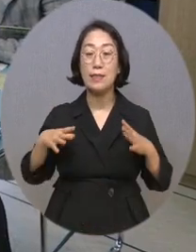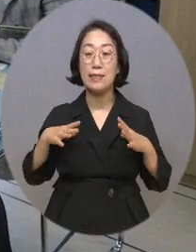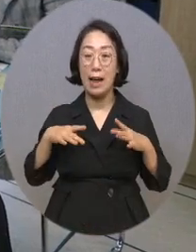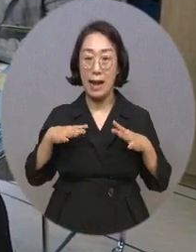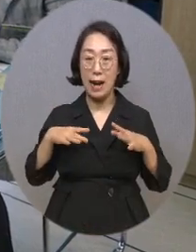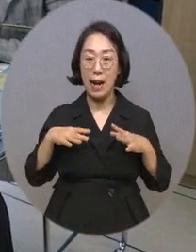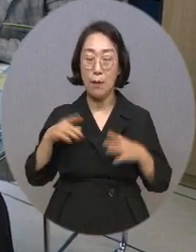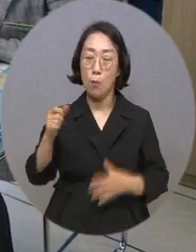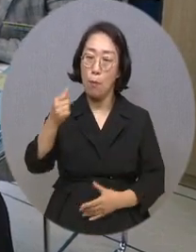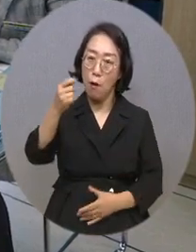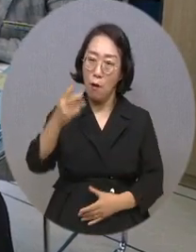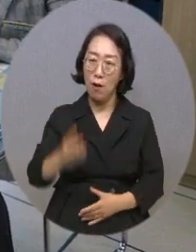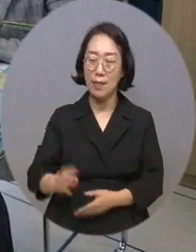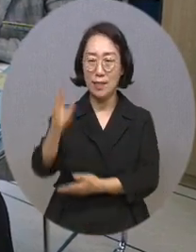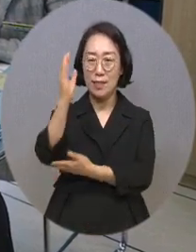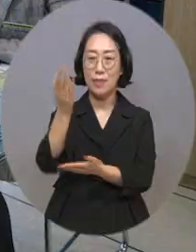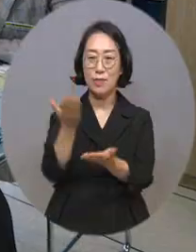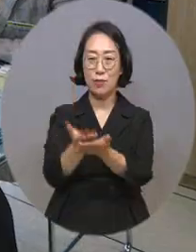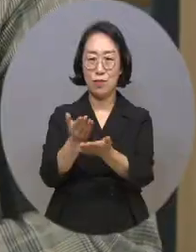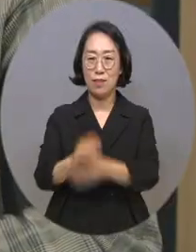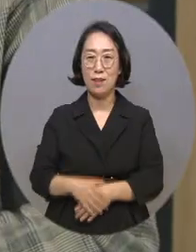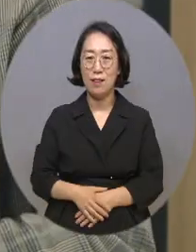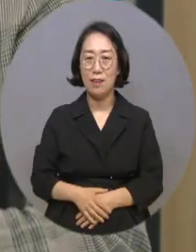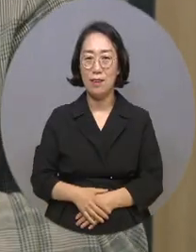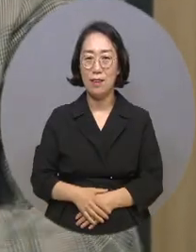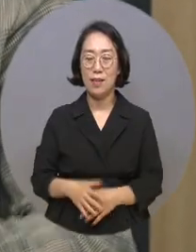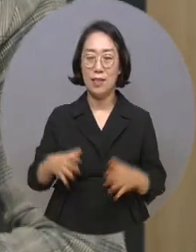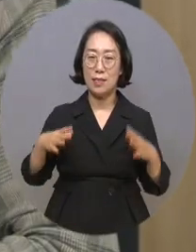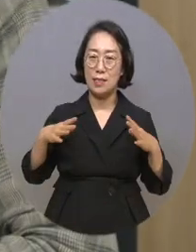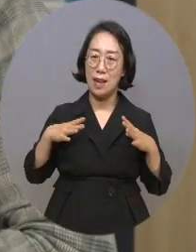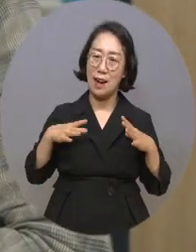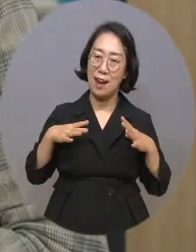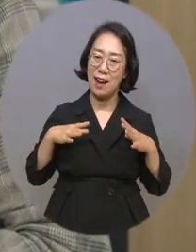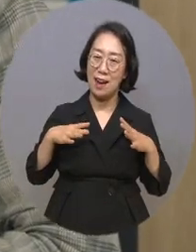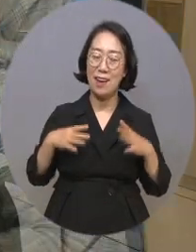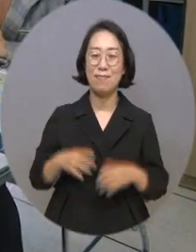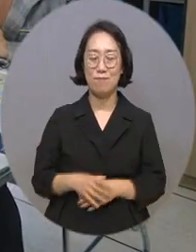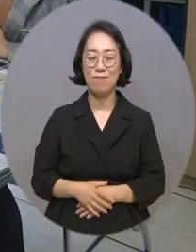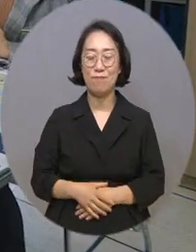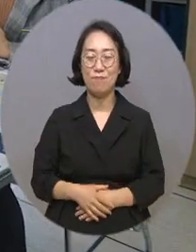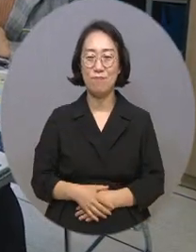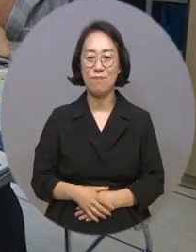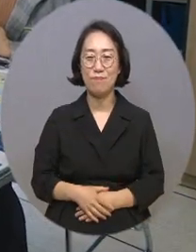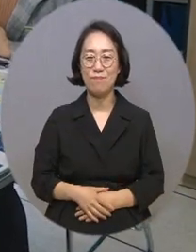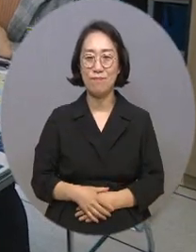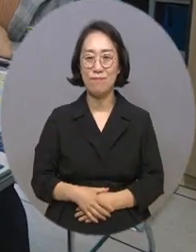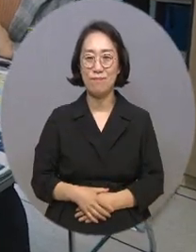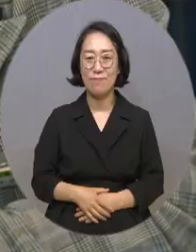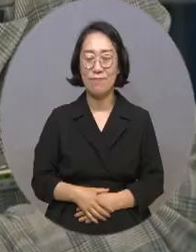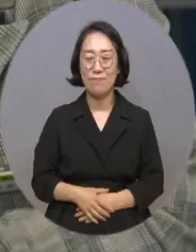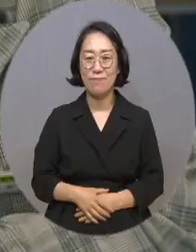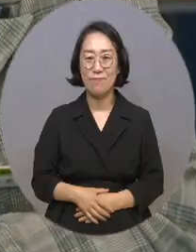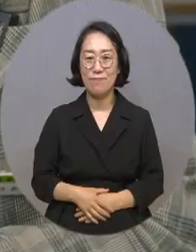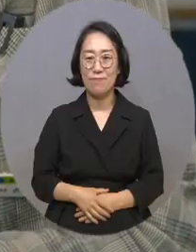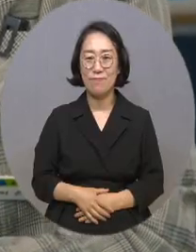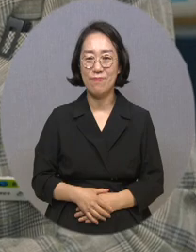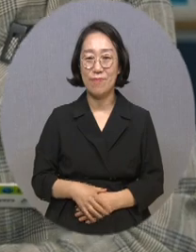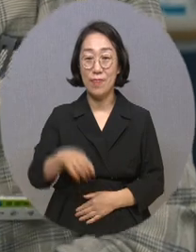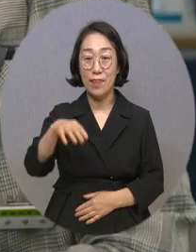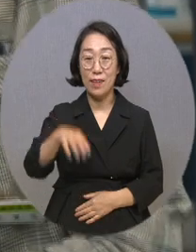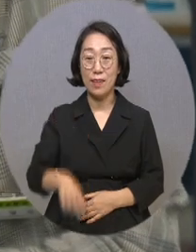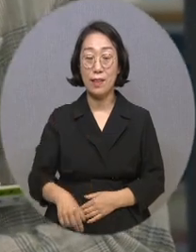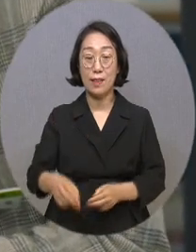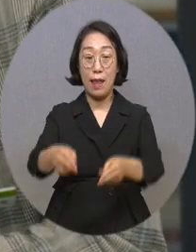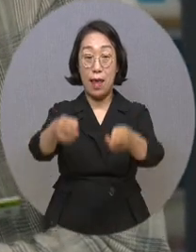좀 몇 가지쯤. 아 자랑거리요. 이걸 자랑거리 하면. 네네. 다들 그렇게 말씀하신 거 하세요. 그 남해